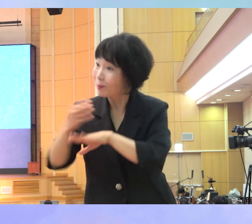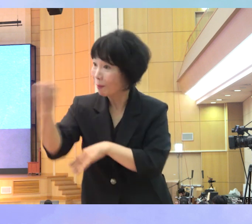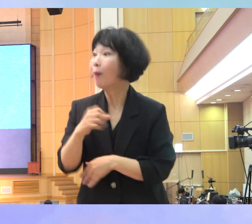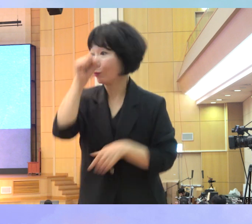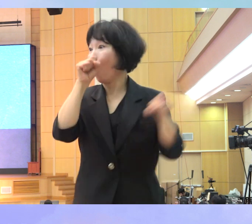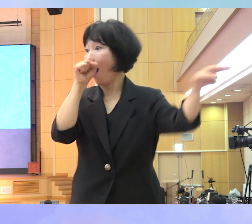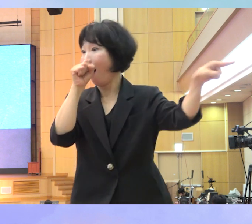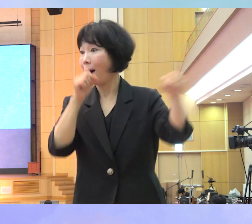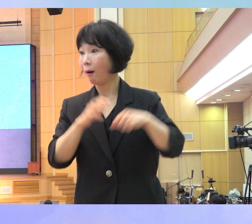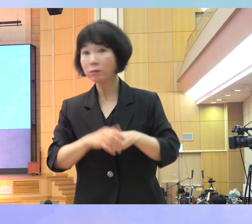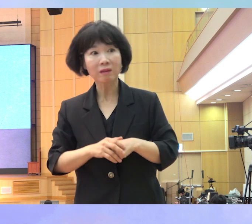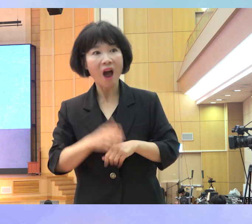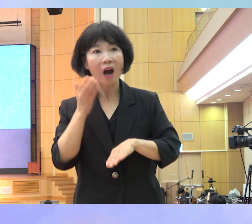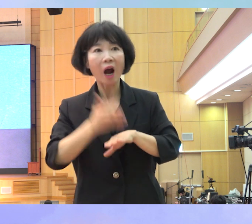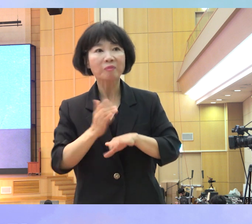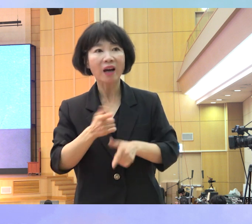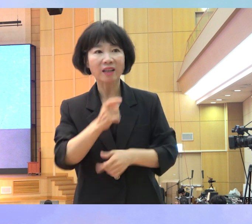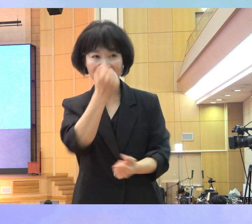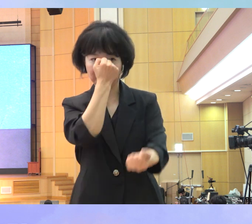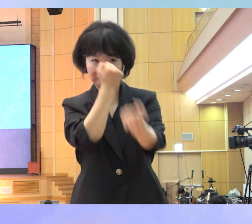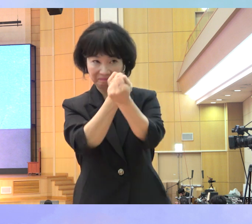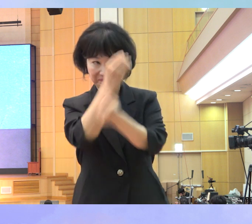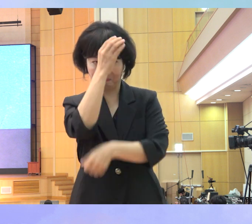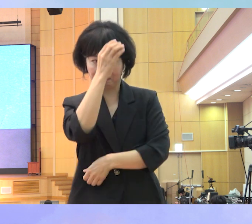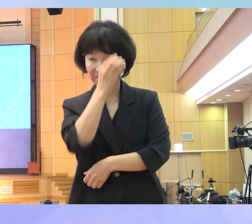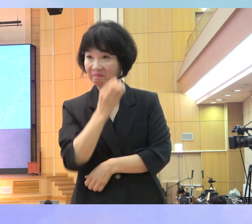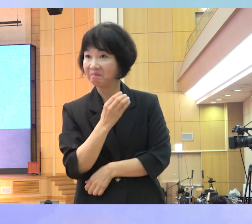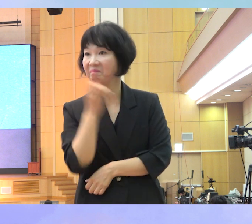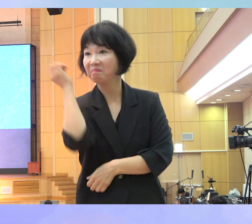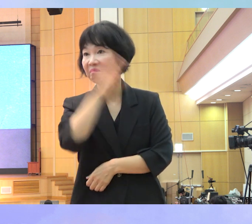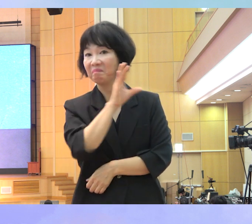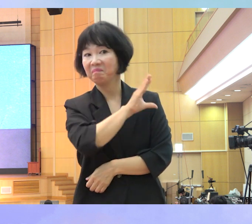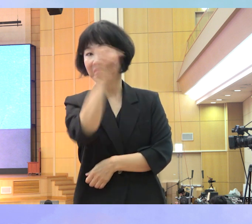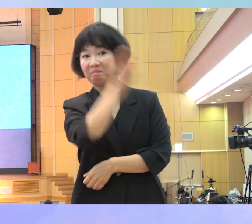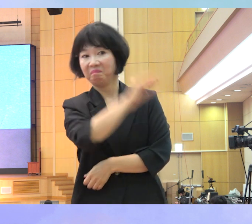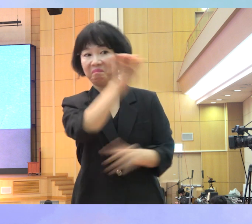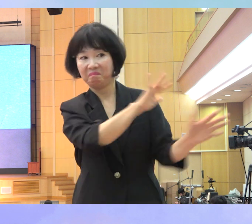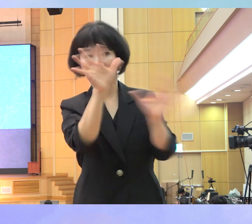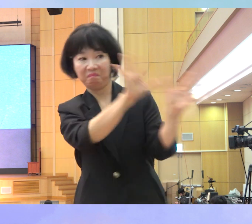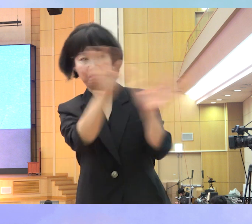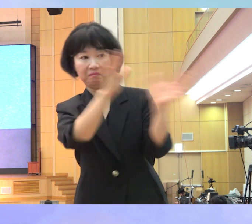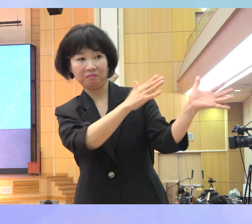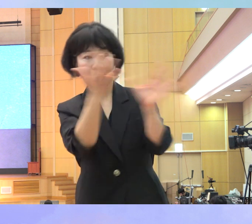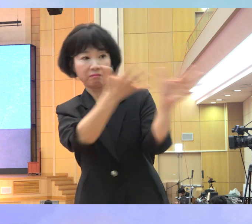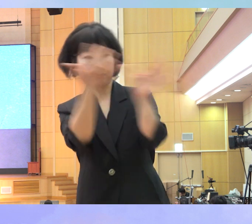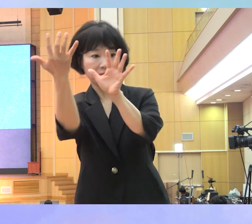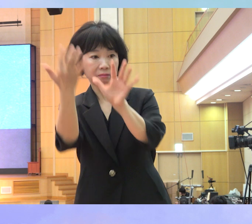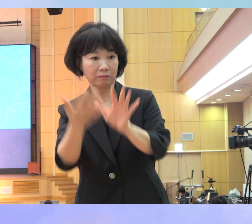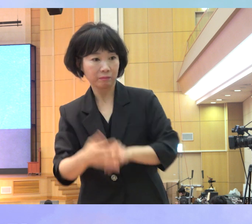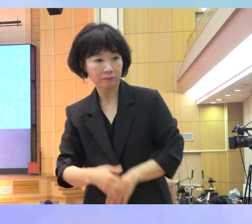말이 얼마나 힘들어요. 근데 안 하고 그냥 가는 거야. 그 제가 어이,